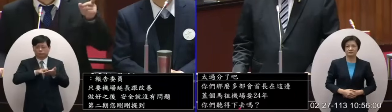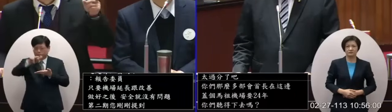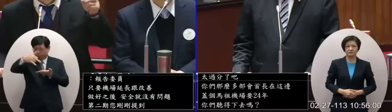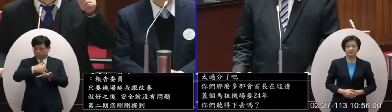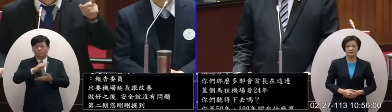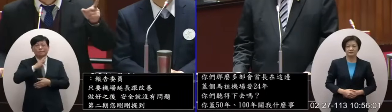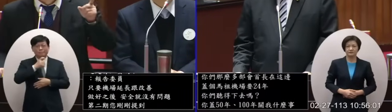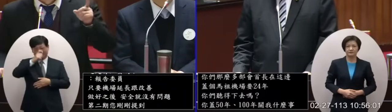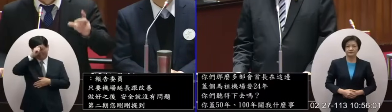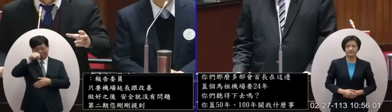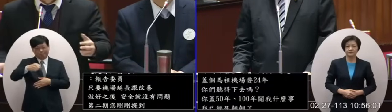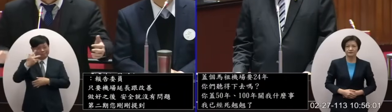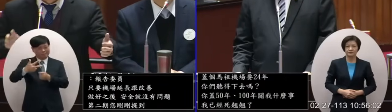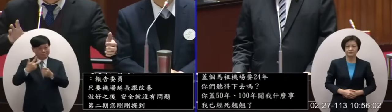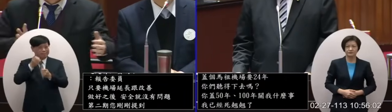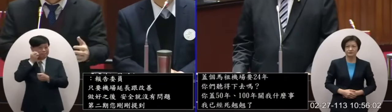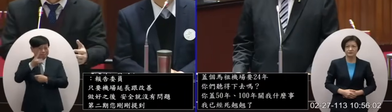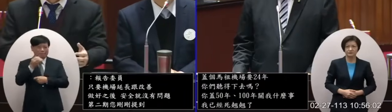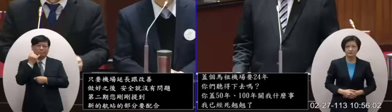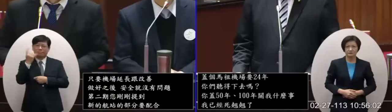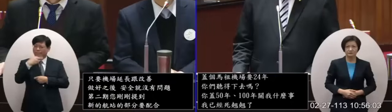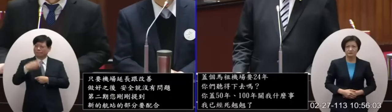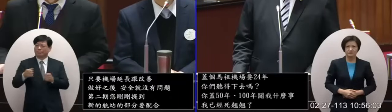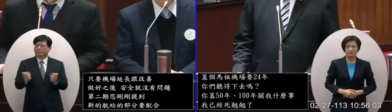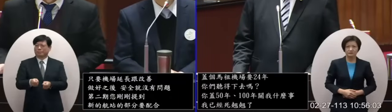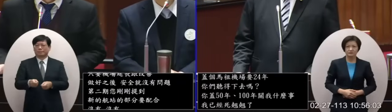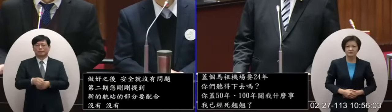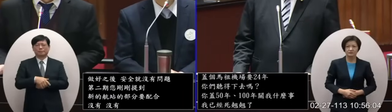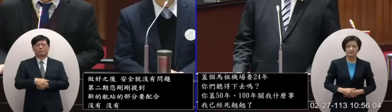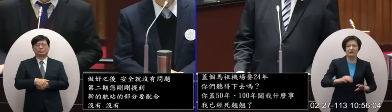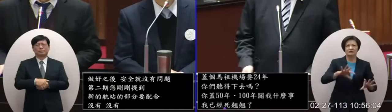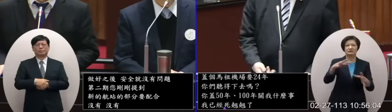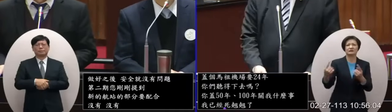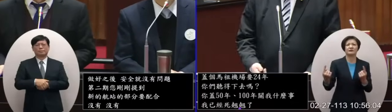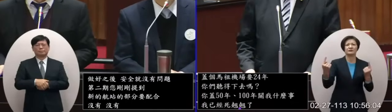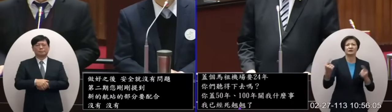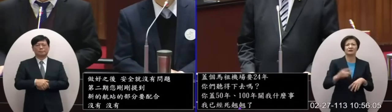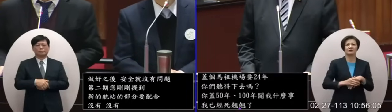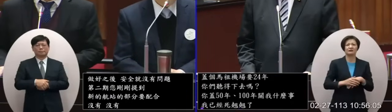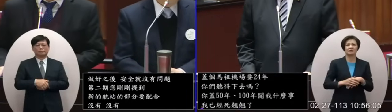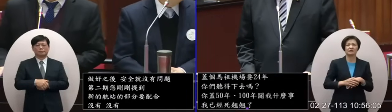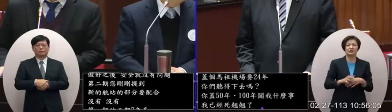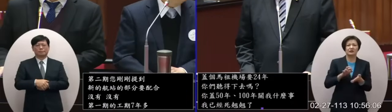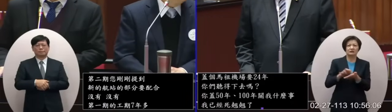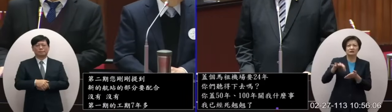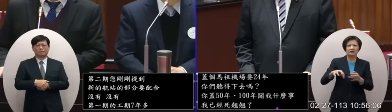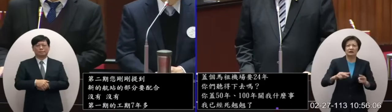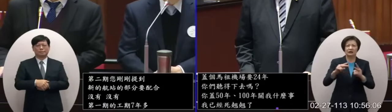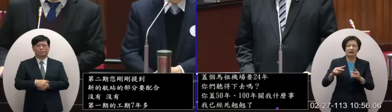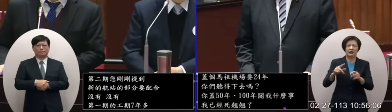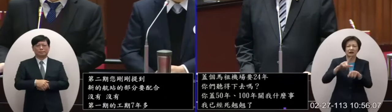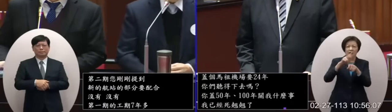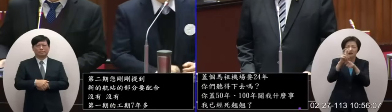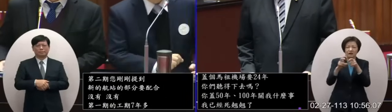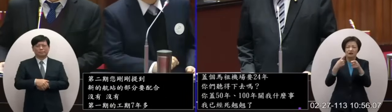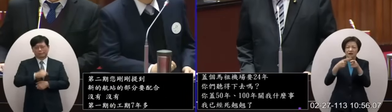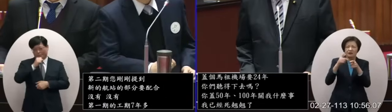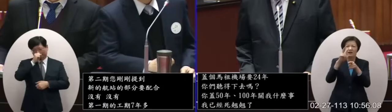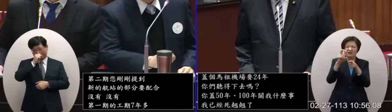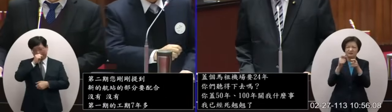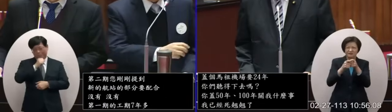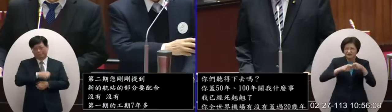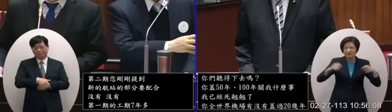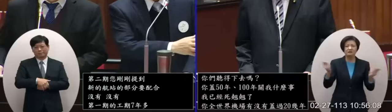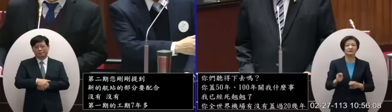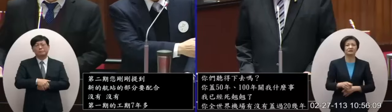我们希望说那个7年3个月可不可以再缩短？ 那你全世界机场有没有盖过20几年的嘛？哪一个机场是这样盖的？ 好，